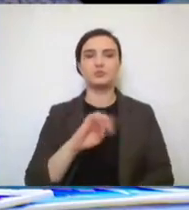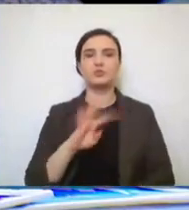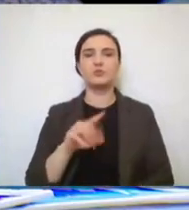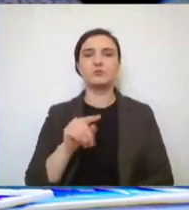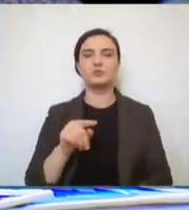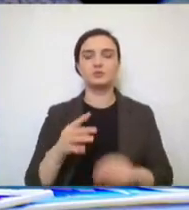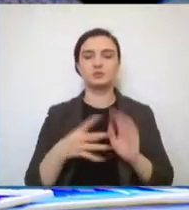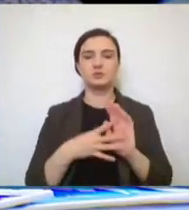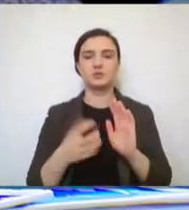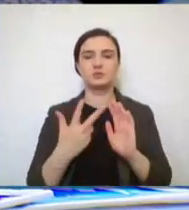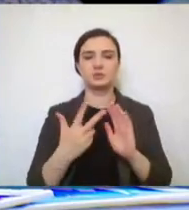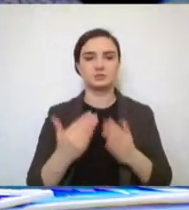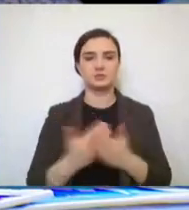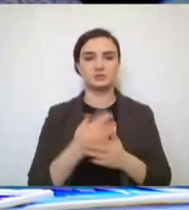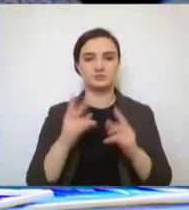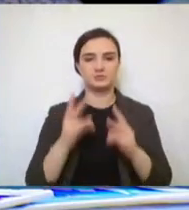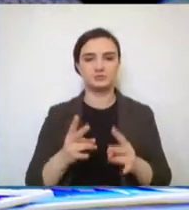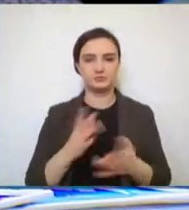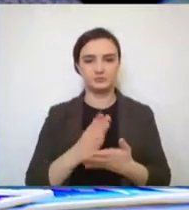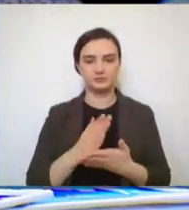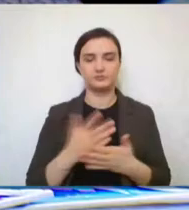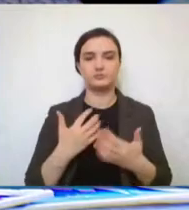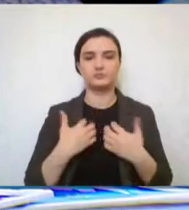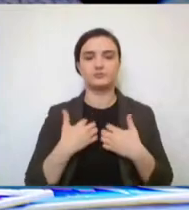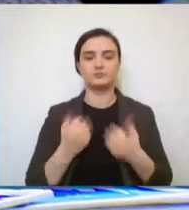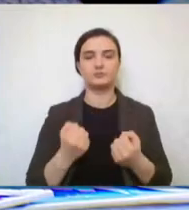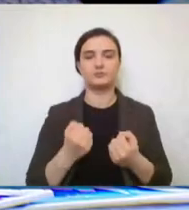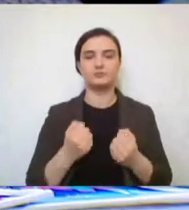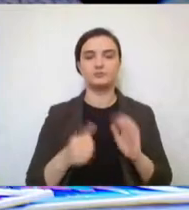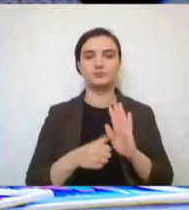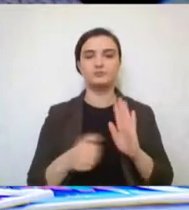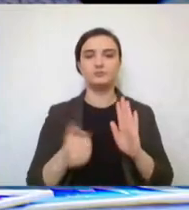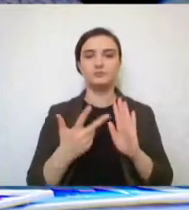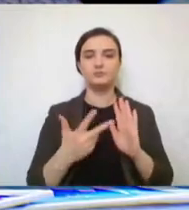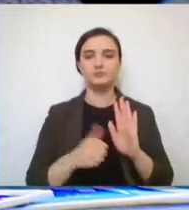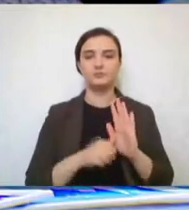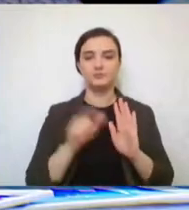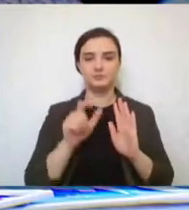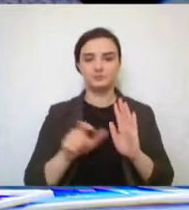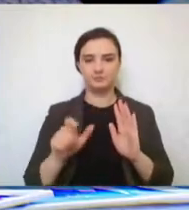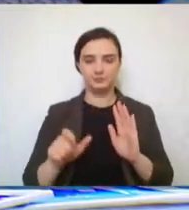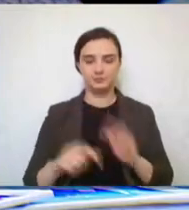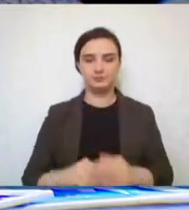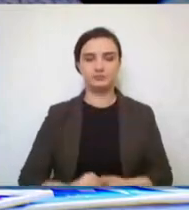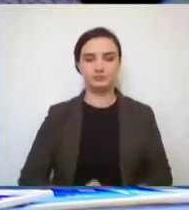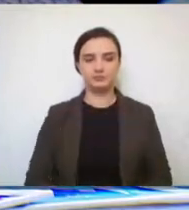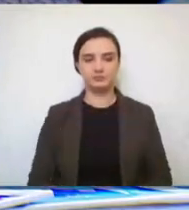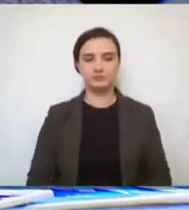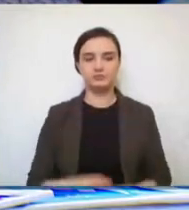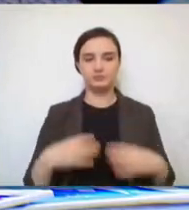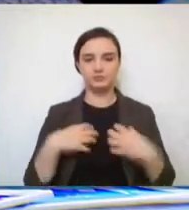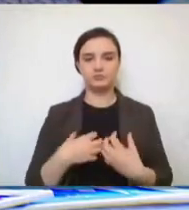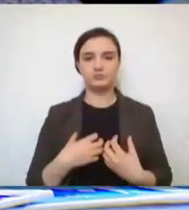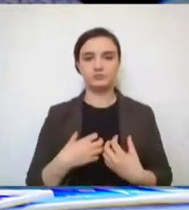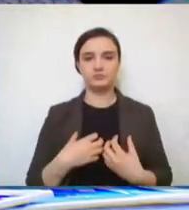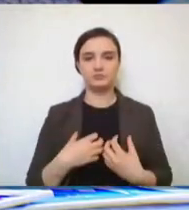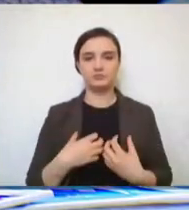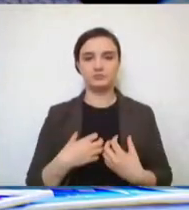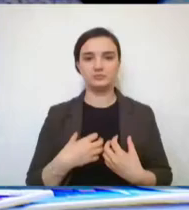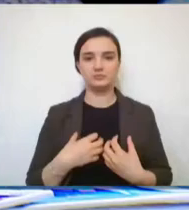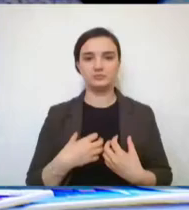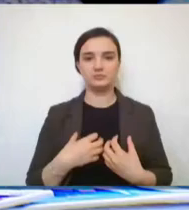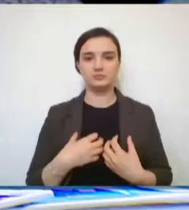ახალი შემთხვევა დადასტურდა, გამოჯანმრთელდა 636 ადამიანი. სამწუხაროდ ბოლო 24 საათში გარდაიცვალა